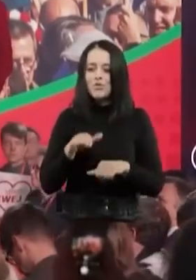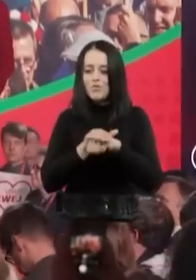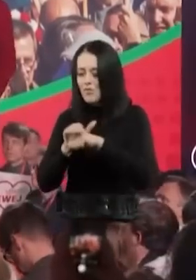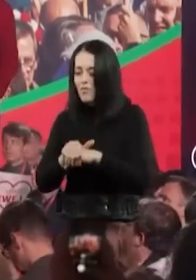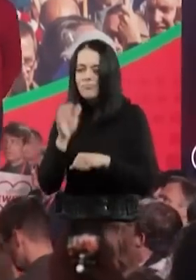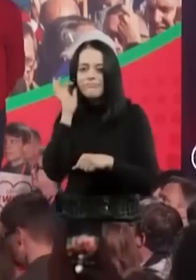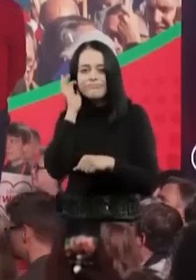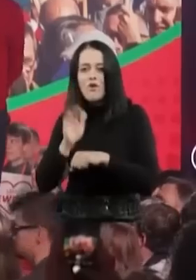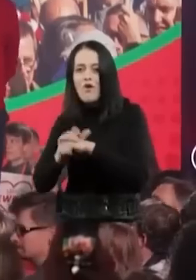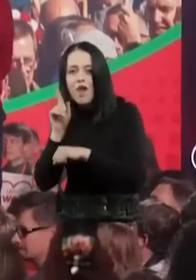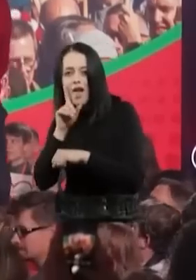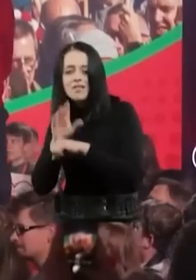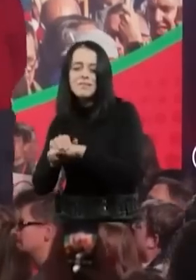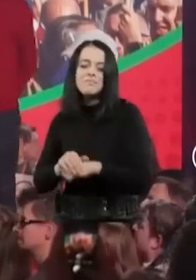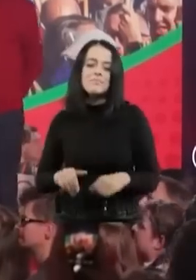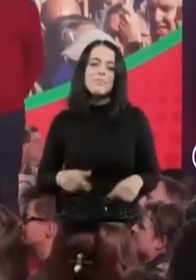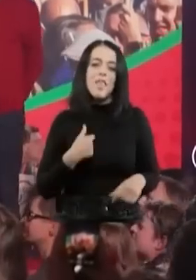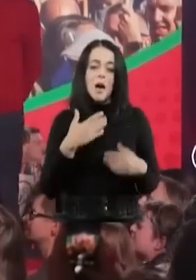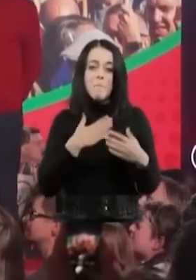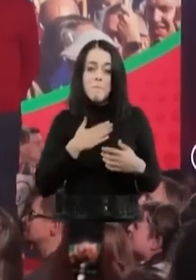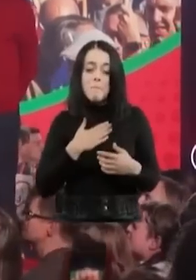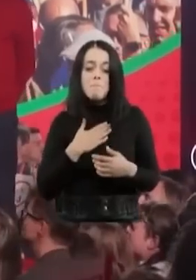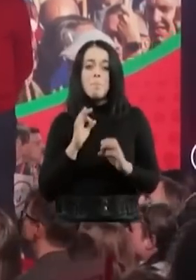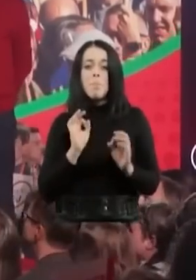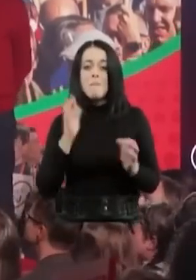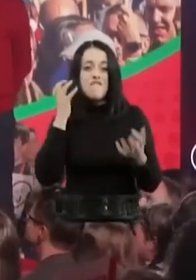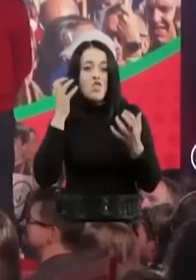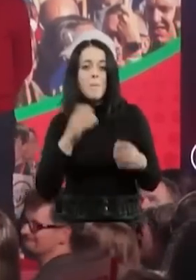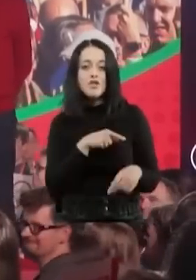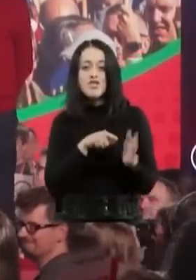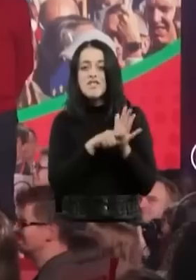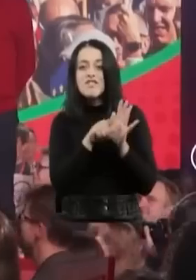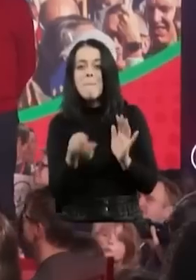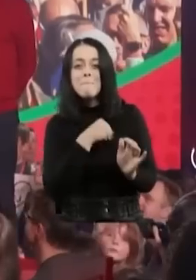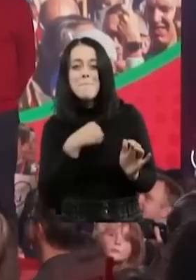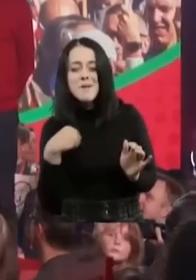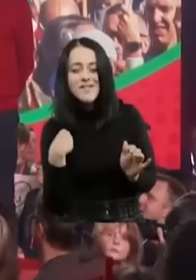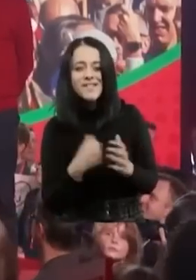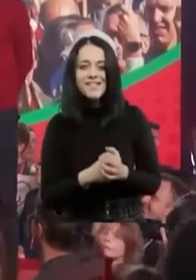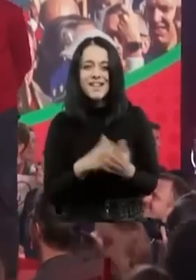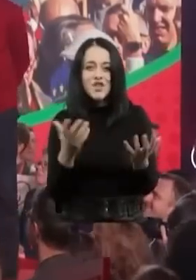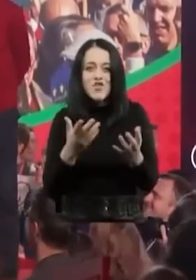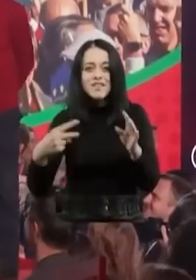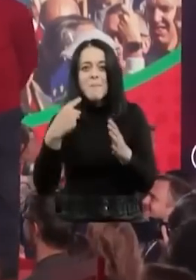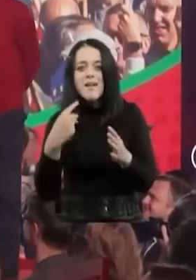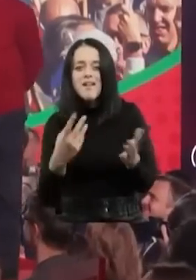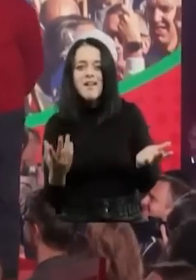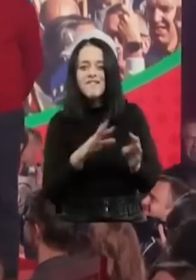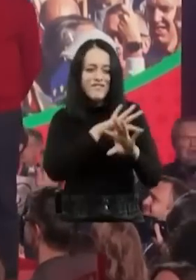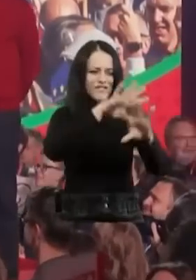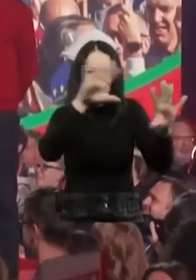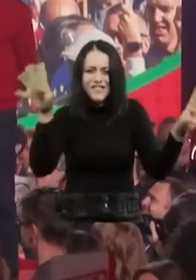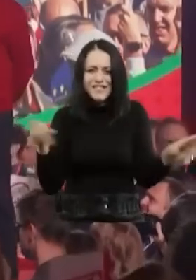Petru, że owszem, podwyżki dla nauczycieli mogą być sfinansowane, ale z 800 nie wiadomo plus. Kiedy. Tak? Nie wiadomo kiedy i może z 800 plus, tak?